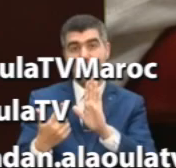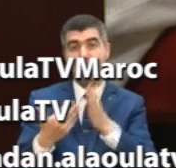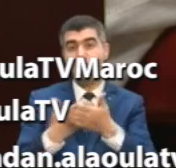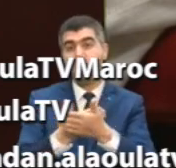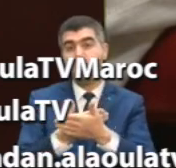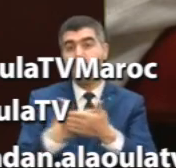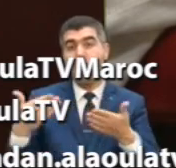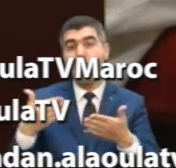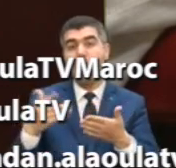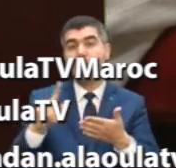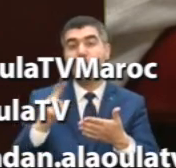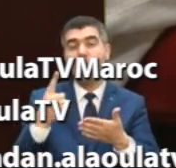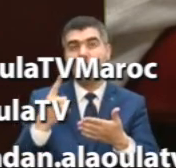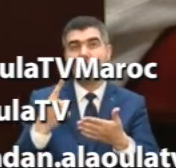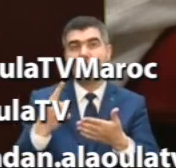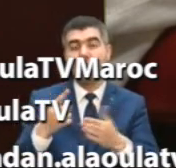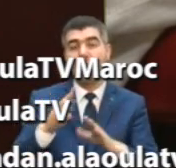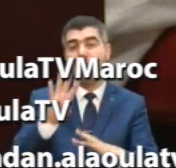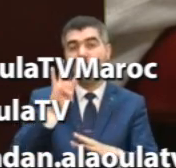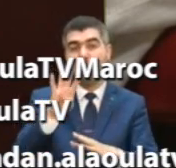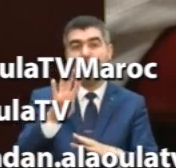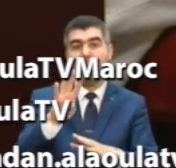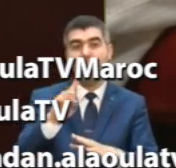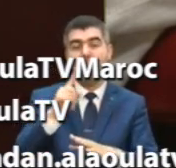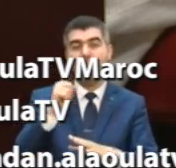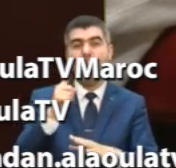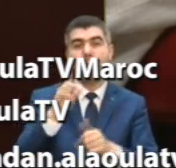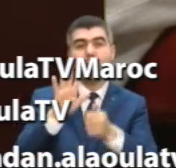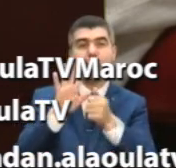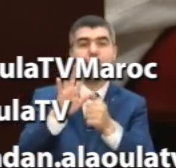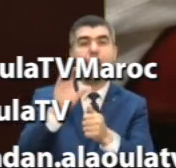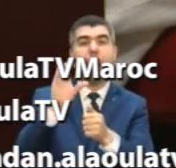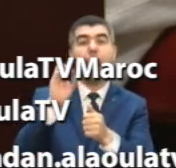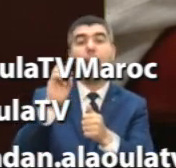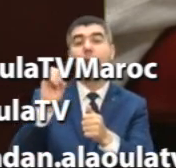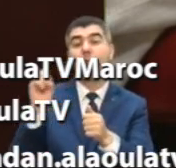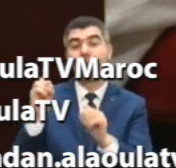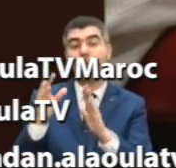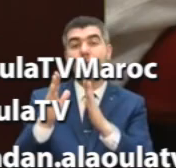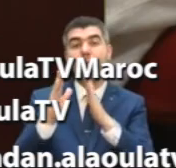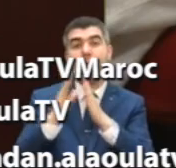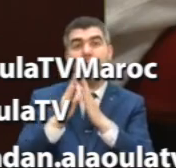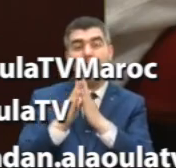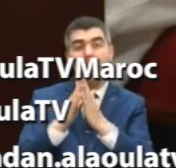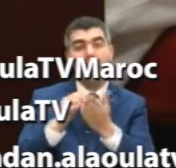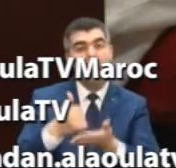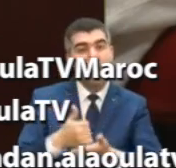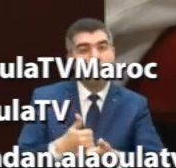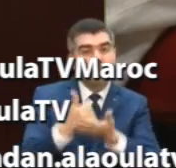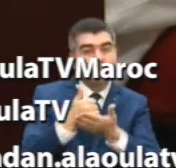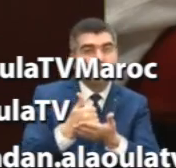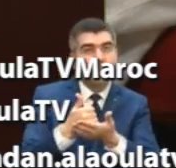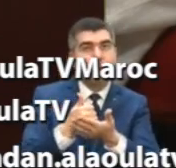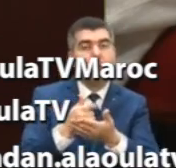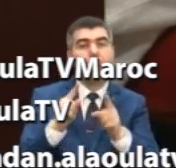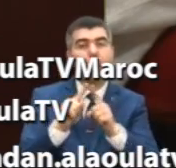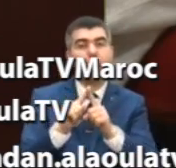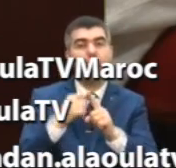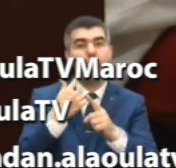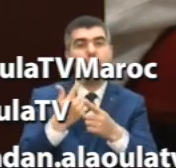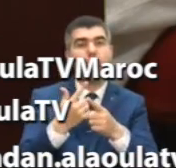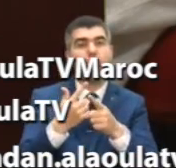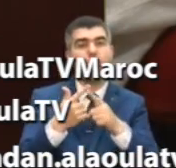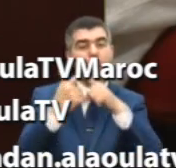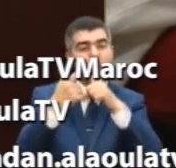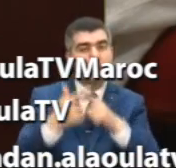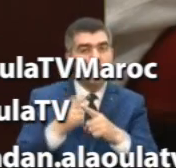إنجاز 465 ألف وحدة سكنية، مساهمة هامة في البرامج الاجتماعية مدن بدون